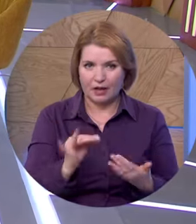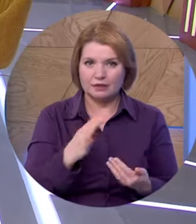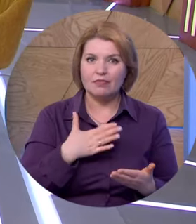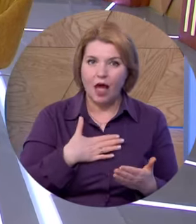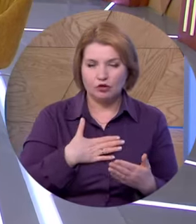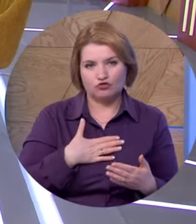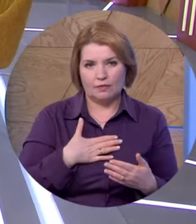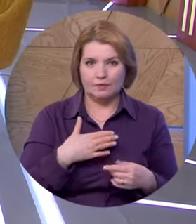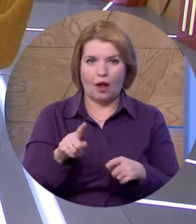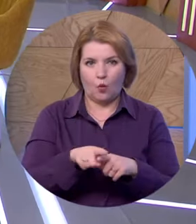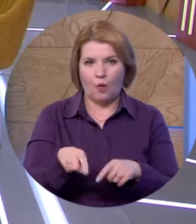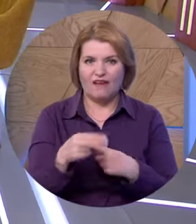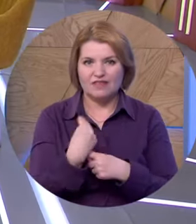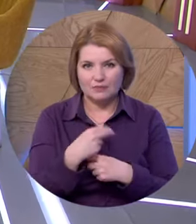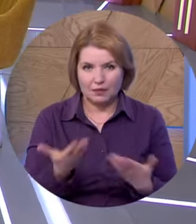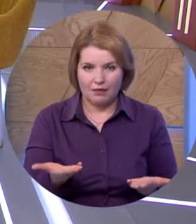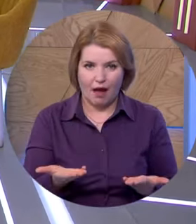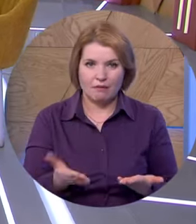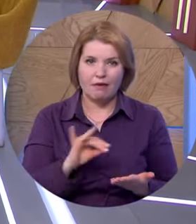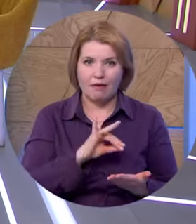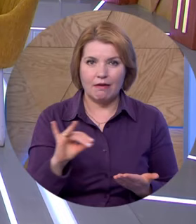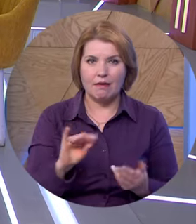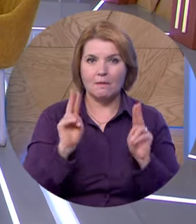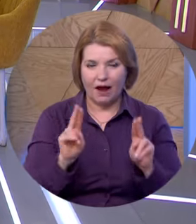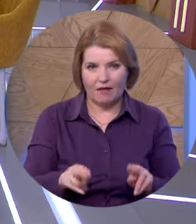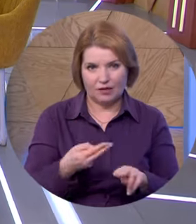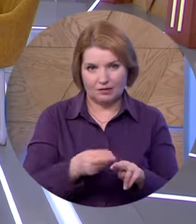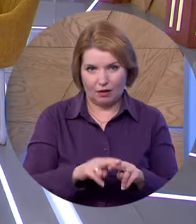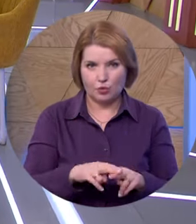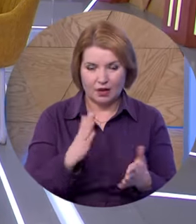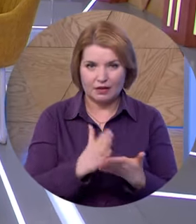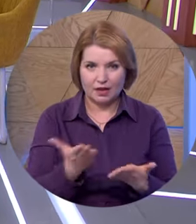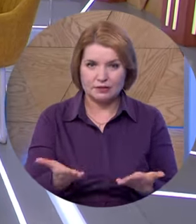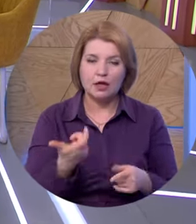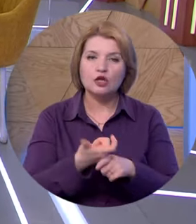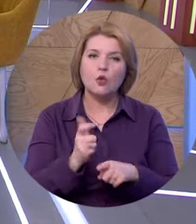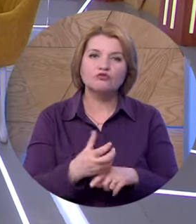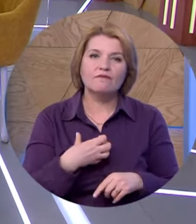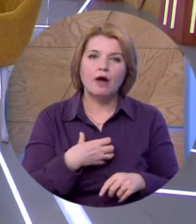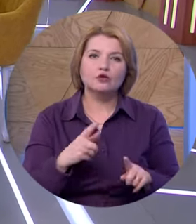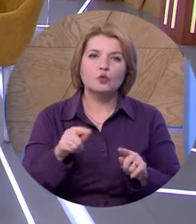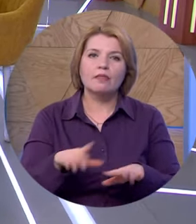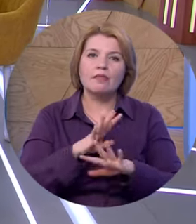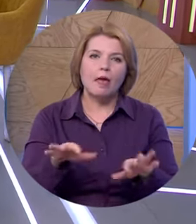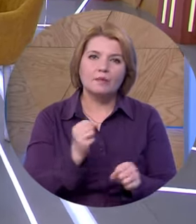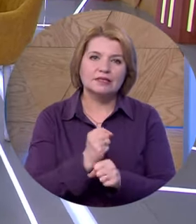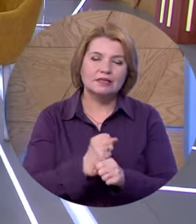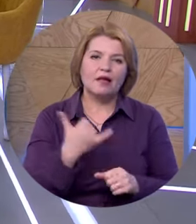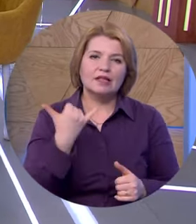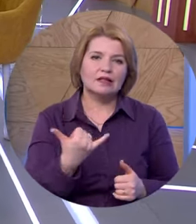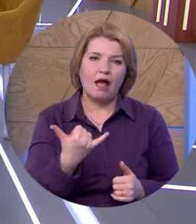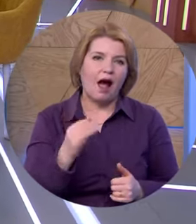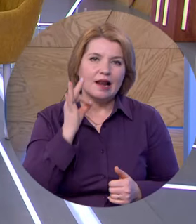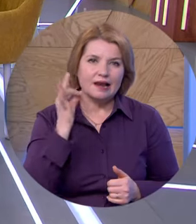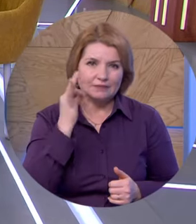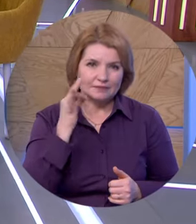конце концов, наших этических норм и правил, которые для нас приемлемы. И очень важно, чтобы это не было сделано только ради лести, чтобы это